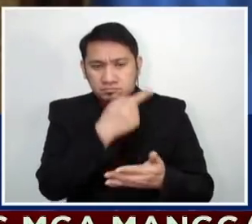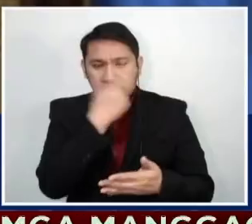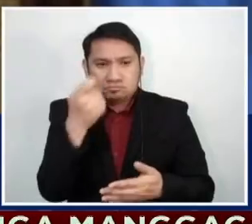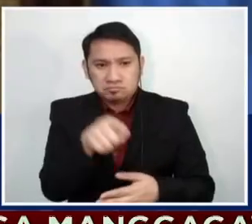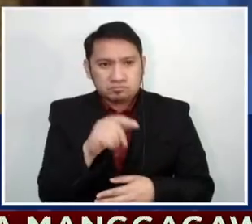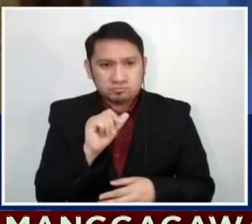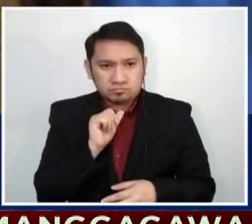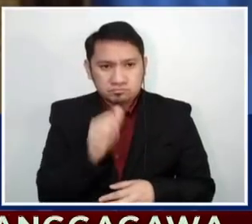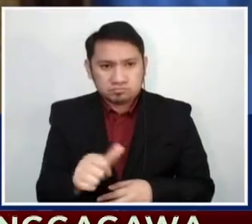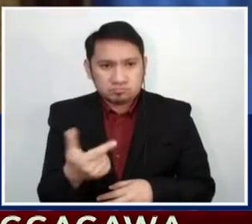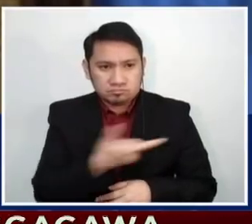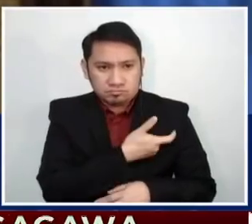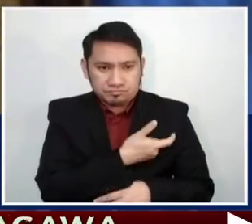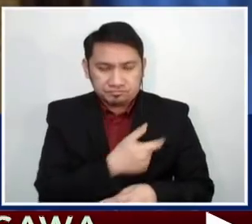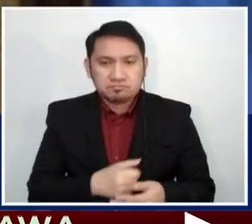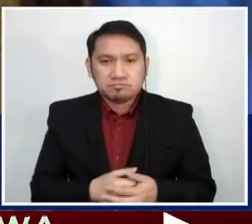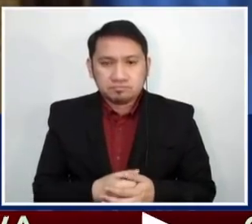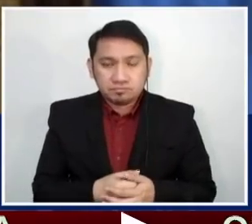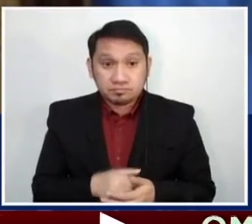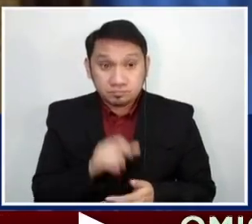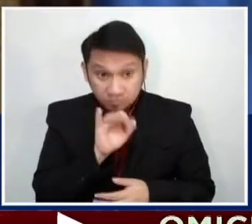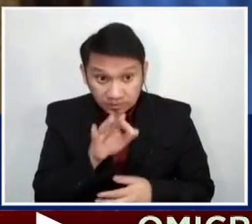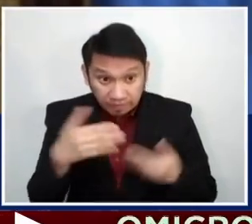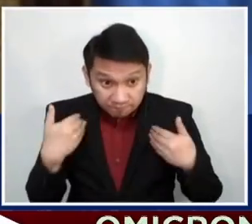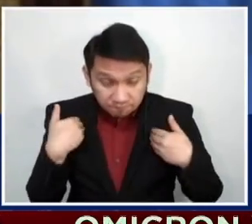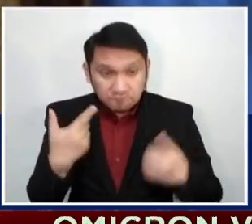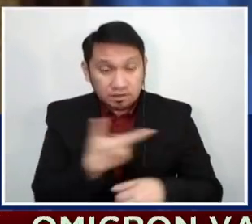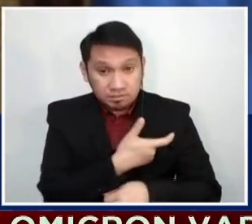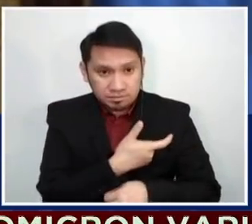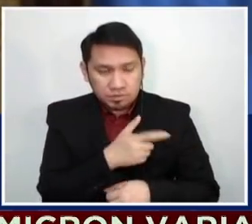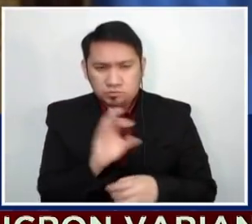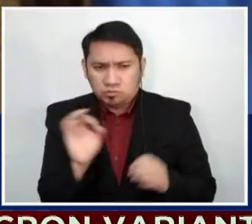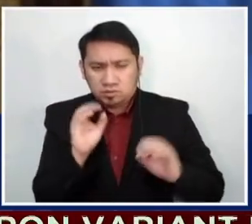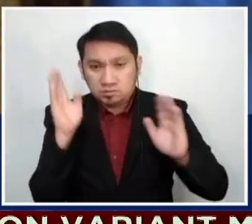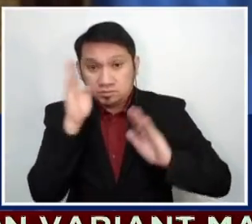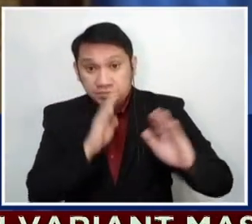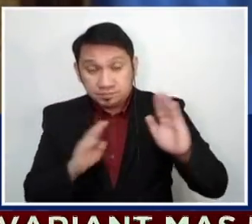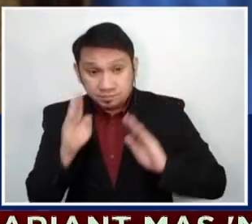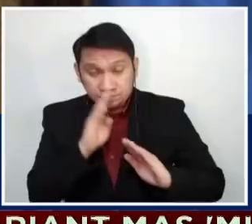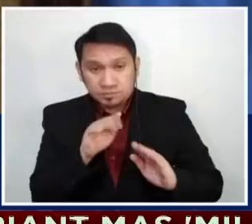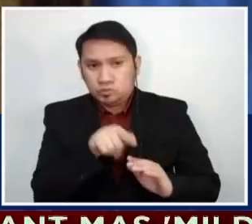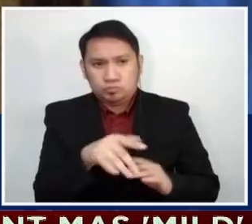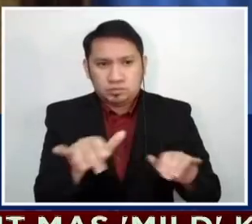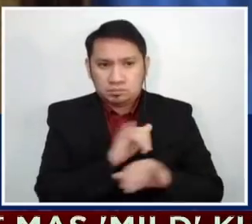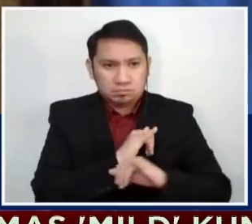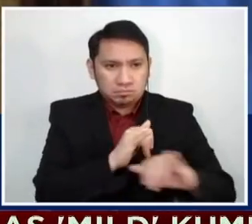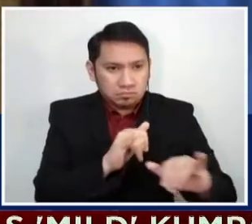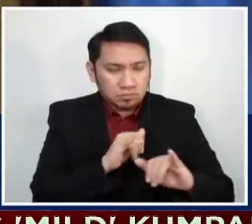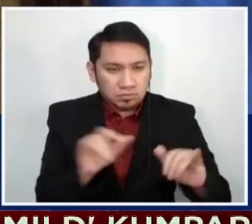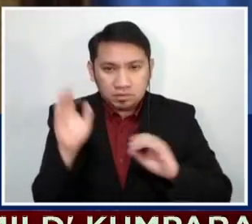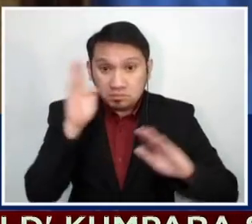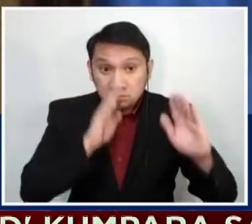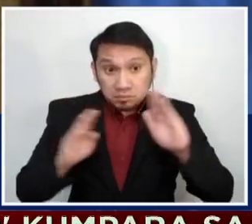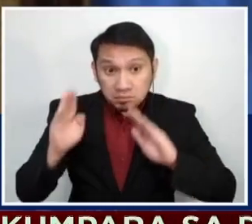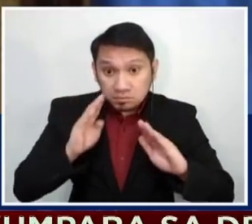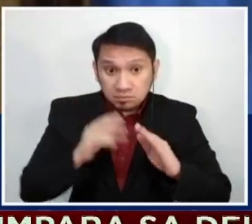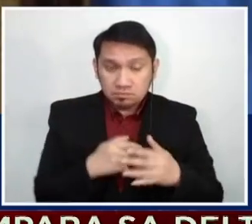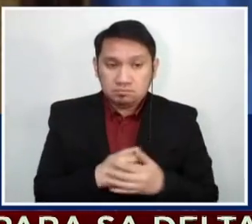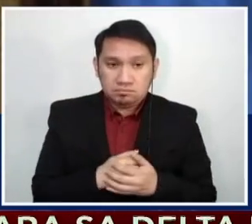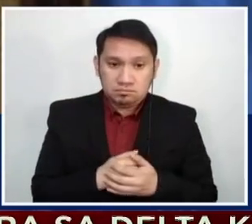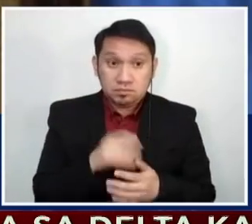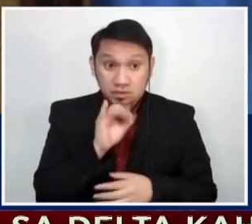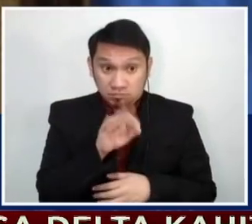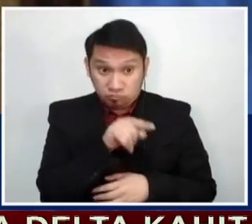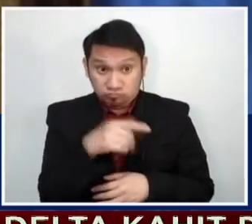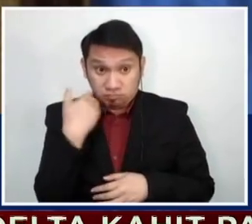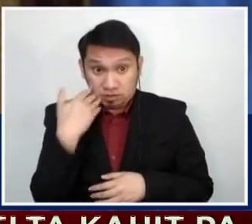nagpabakuna. Kung mabakuna ka na, wala na akong problema at saka wala kang problema. Ha? Ngayon, kung mamatay